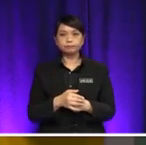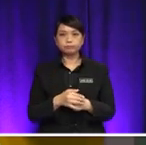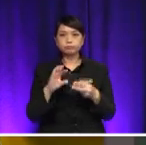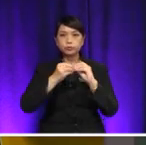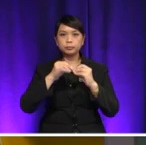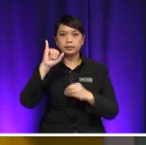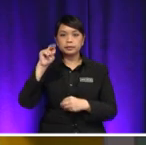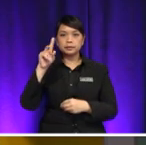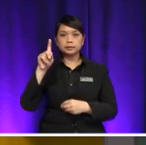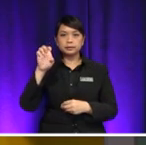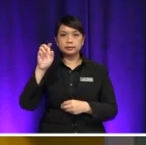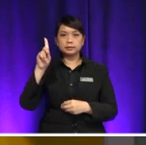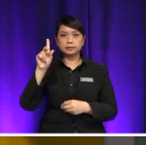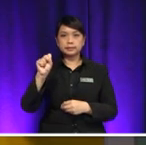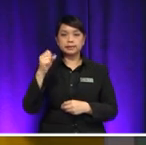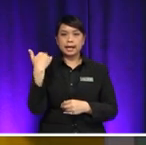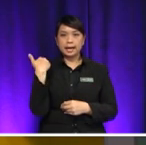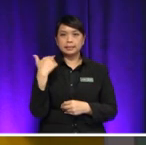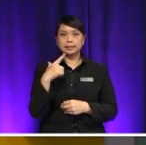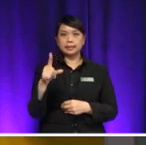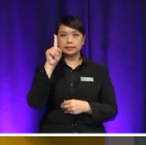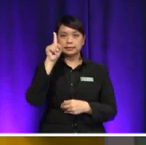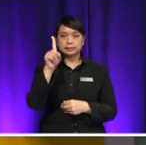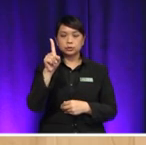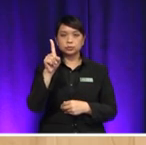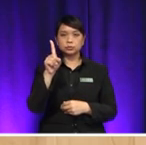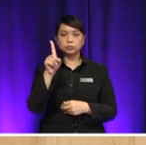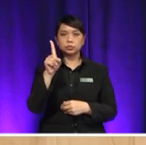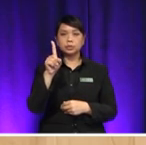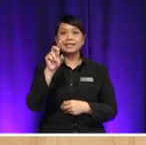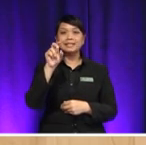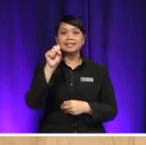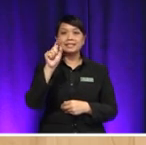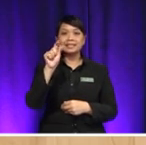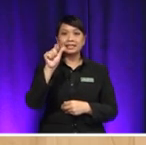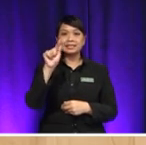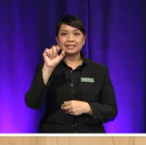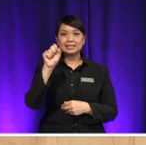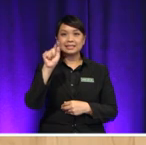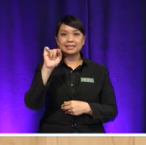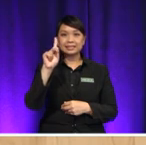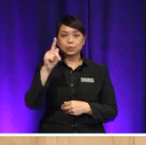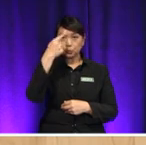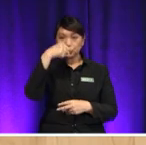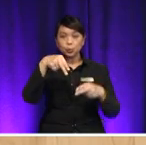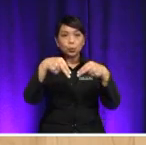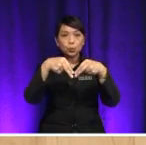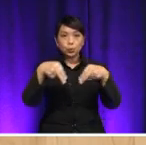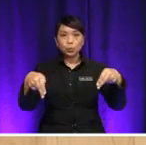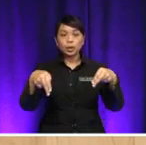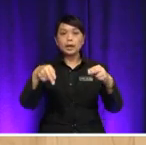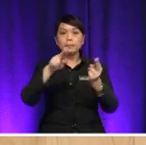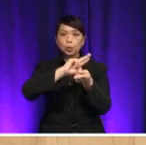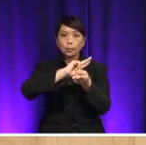sebenarnya adalah satu sukatan statistik yang digunakan untuk mengukur perubahan suatu